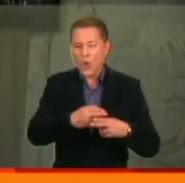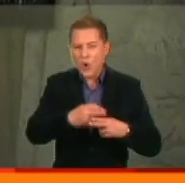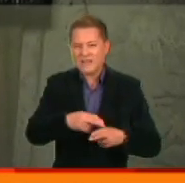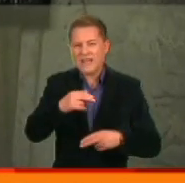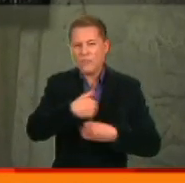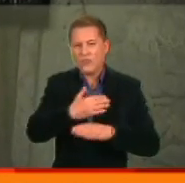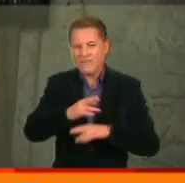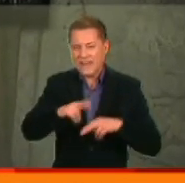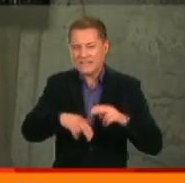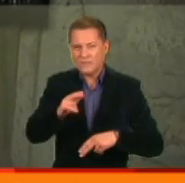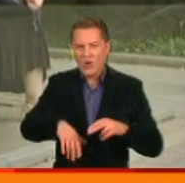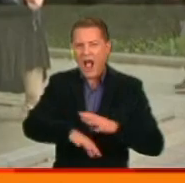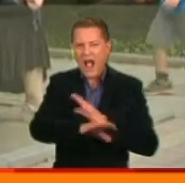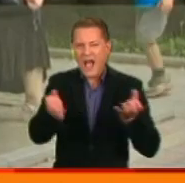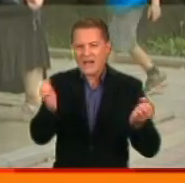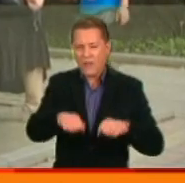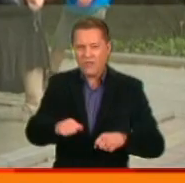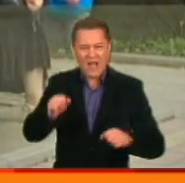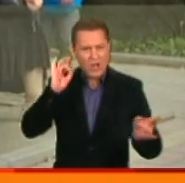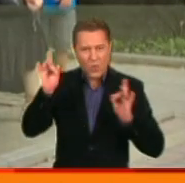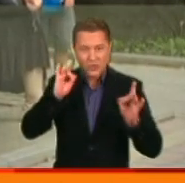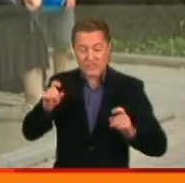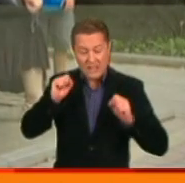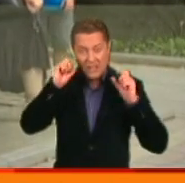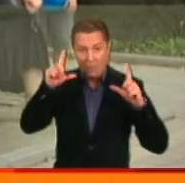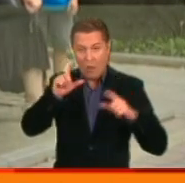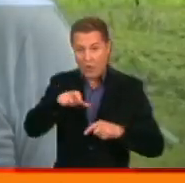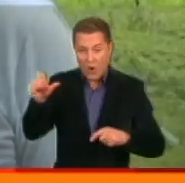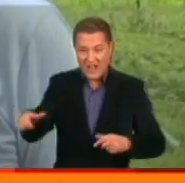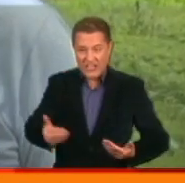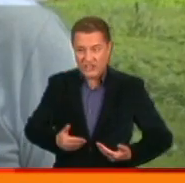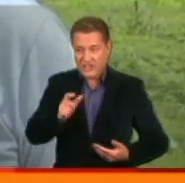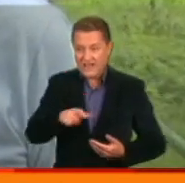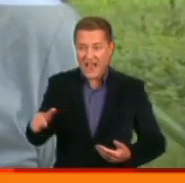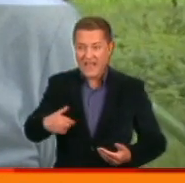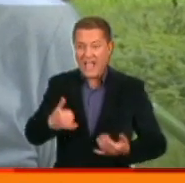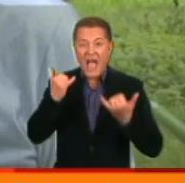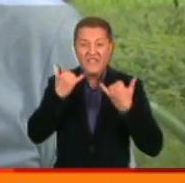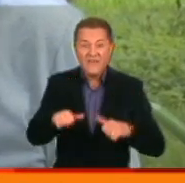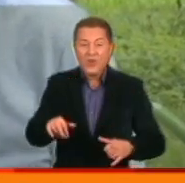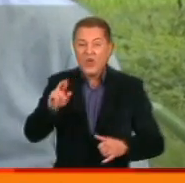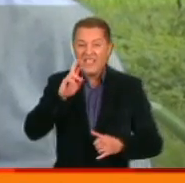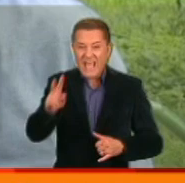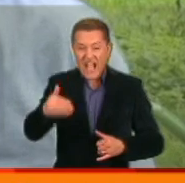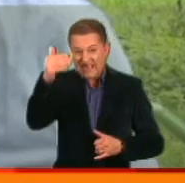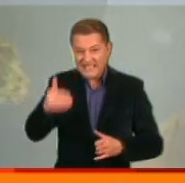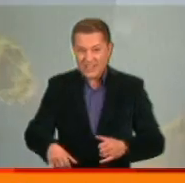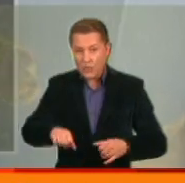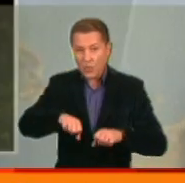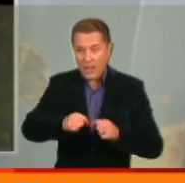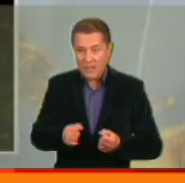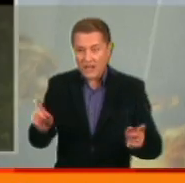інструменти, грабували так гучно, що наполохали жителів. Я тільки дивуюсь, як вони стіну ламали, щоб туди